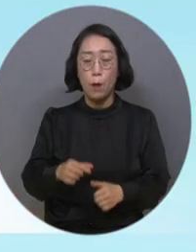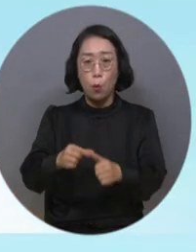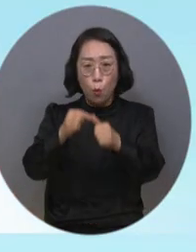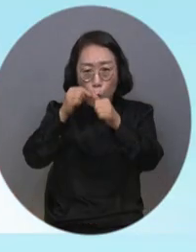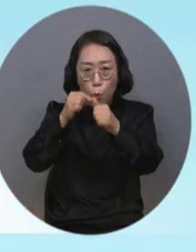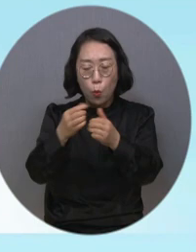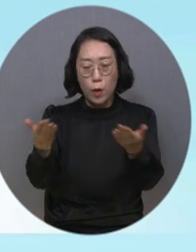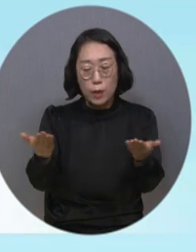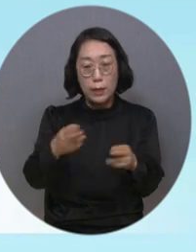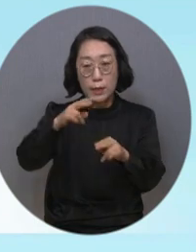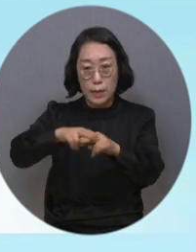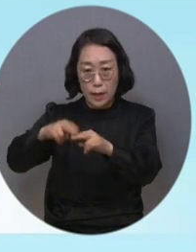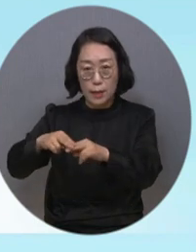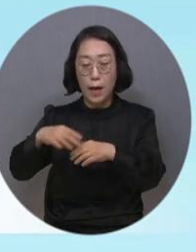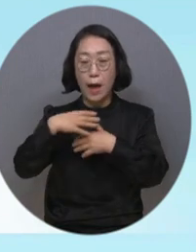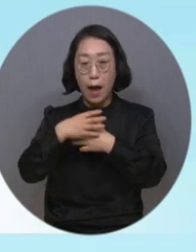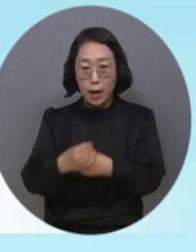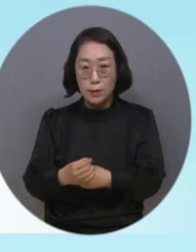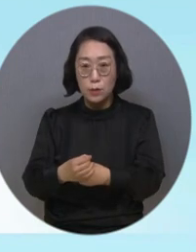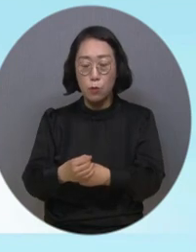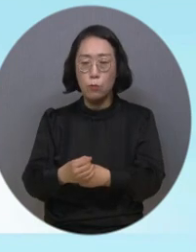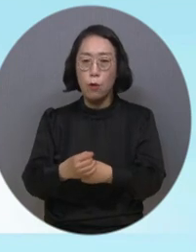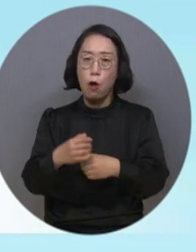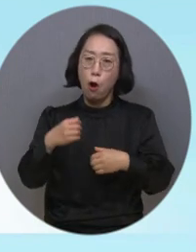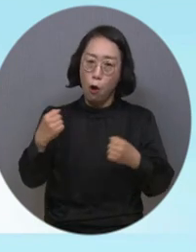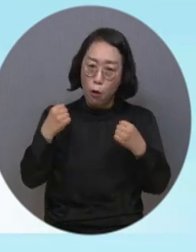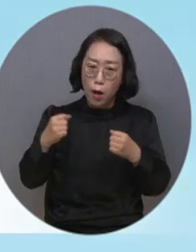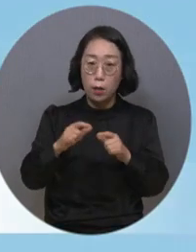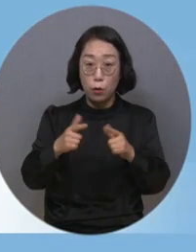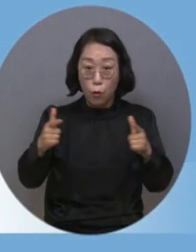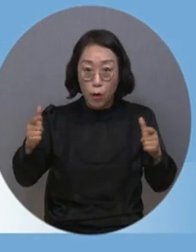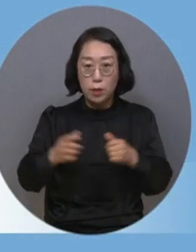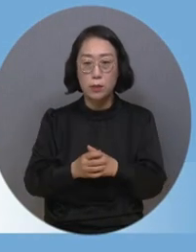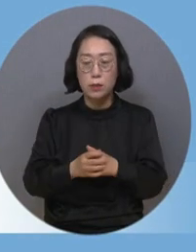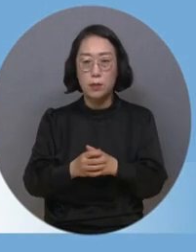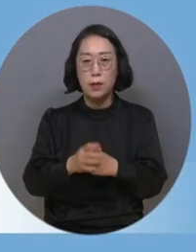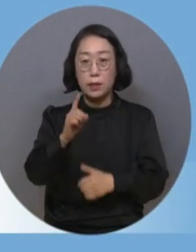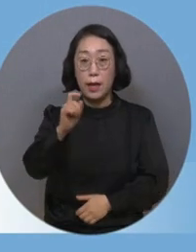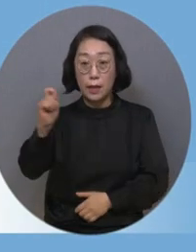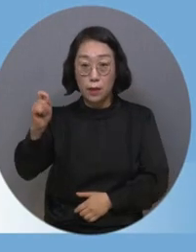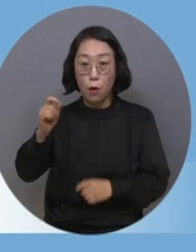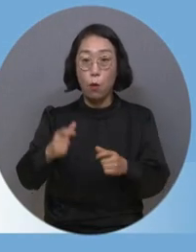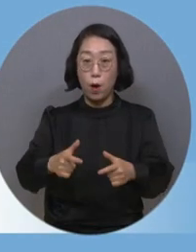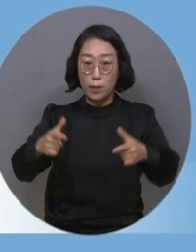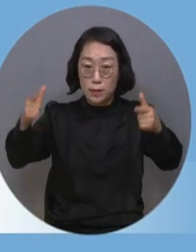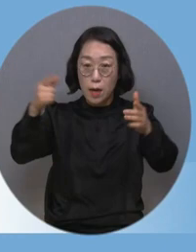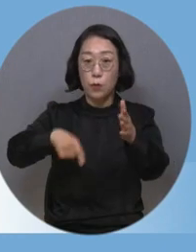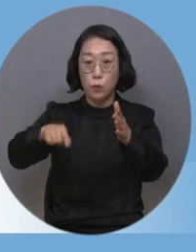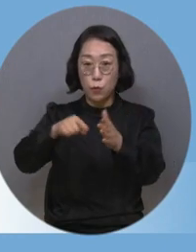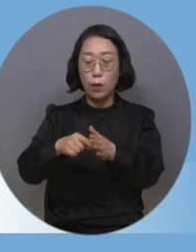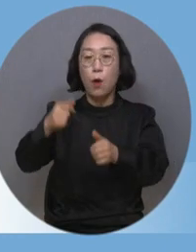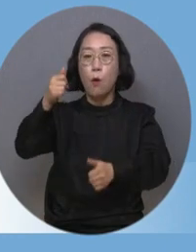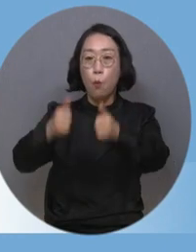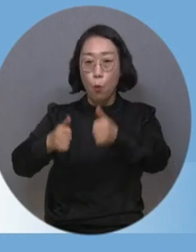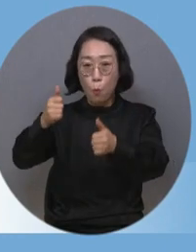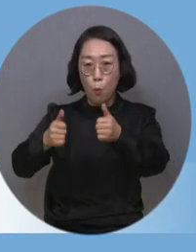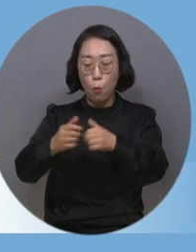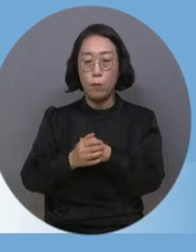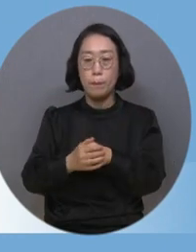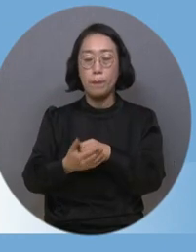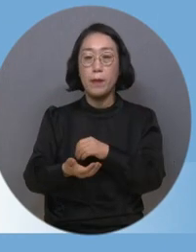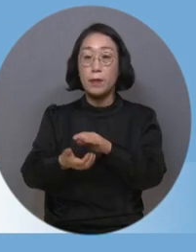고용노동 안전보건 장애인 고용분야 데이터 활용 확산과 경제활성화 등을 위해 마련된 이번 공모전은